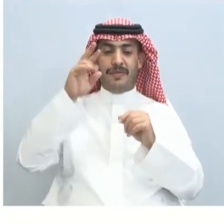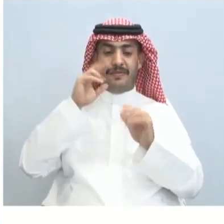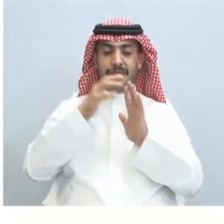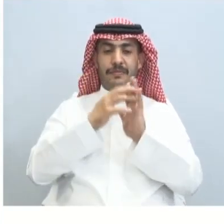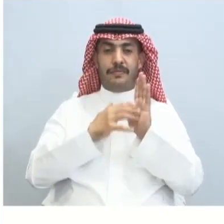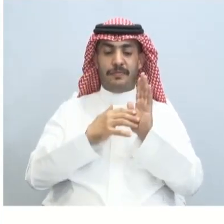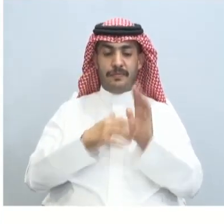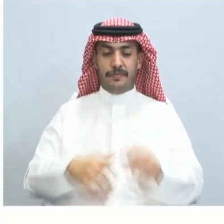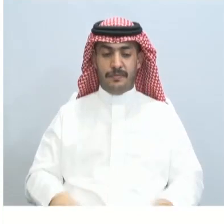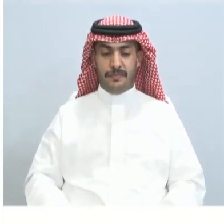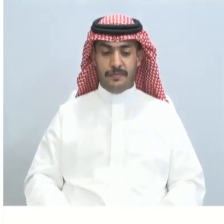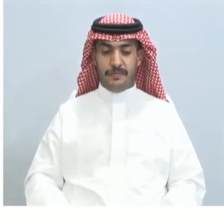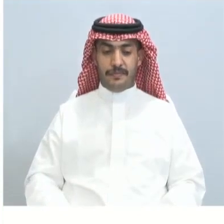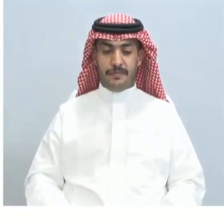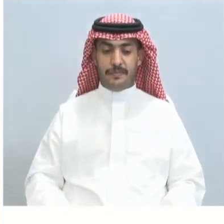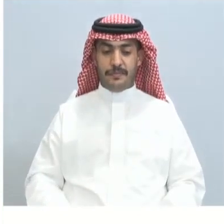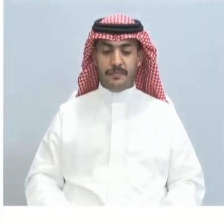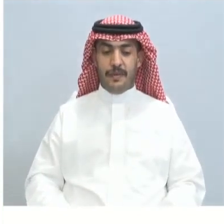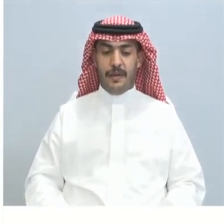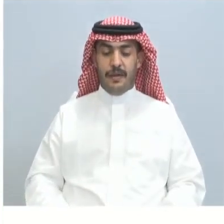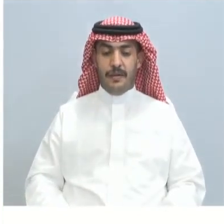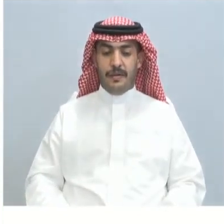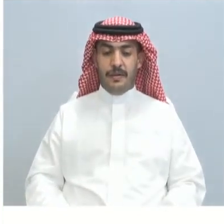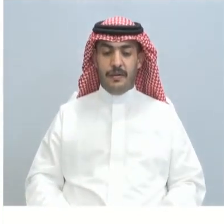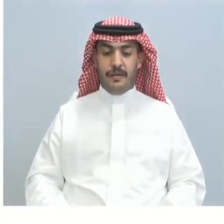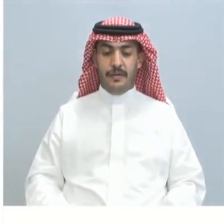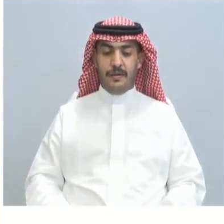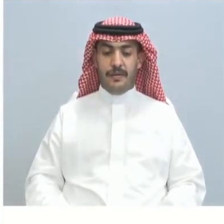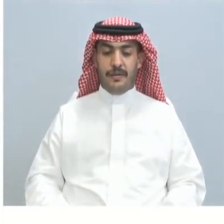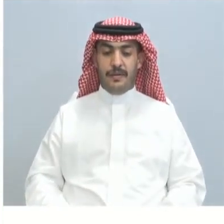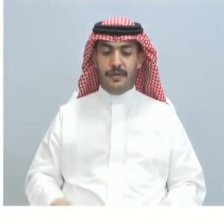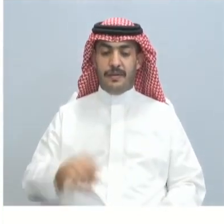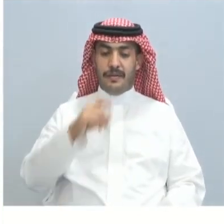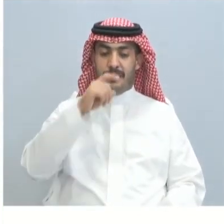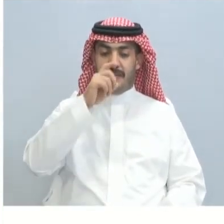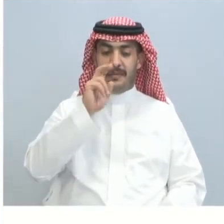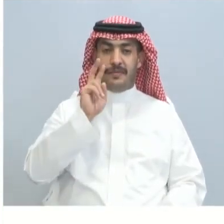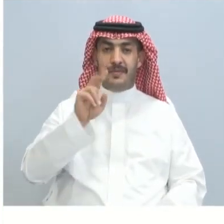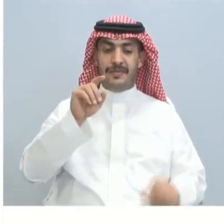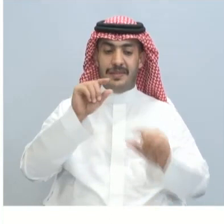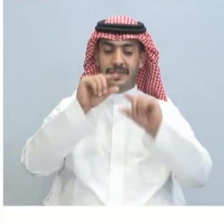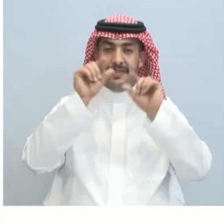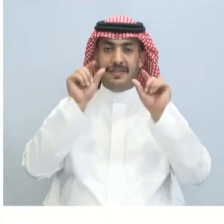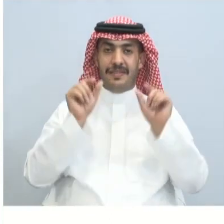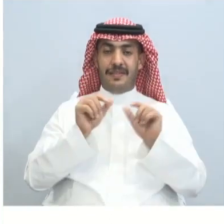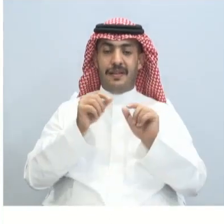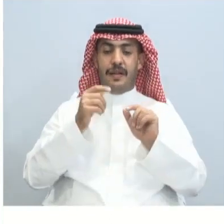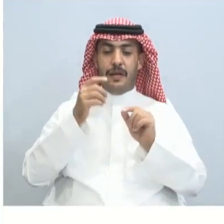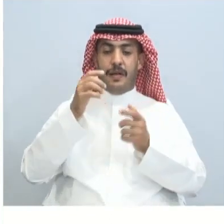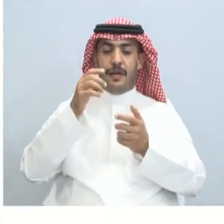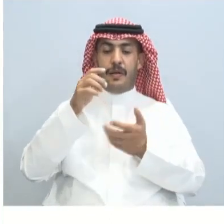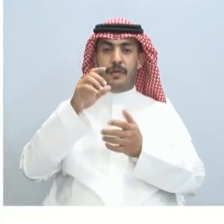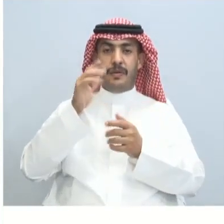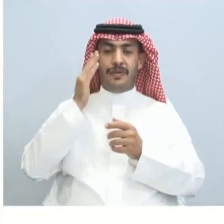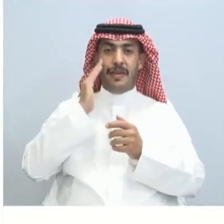نلاحظ في الصوره الهوامش كما ذكرنا ايضا كتابه الجهه في اعلى